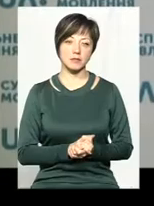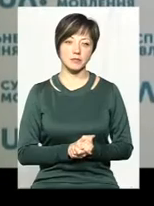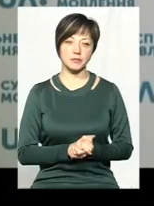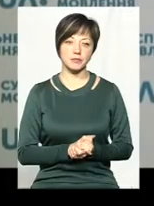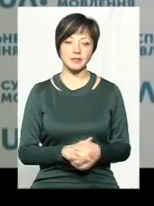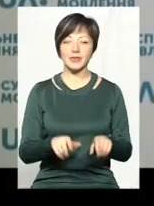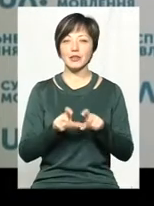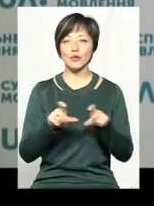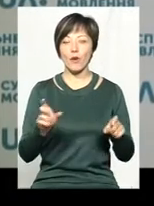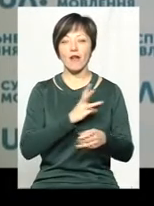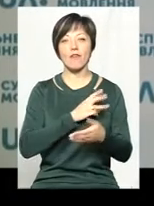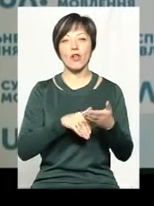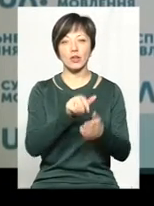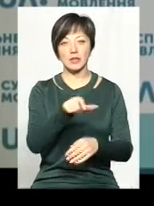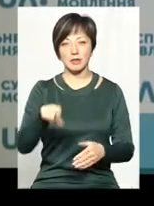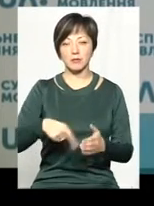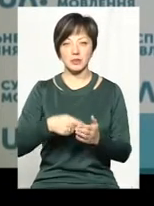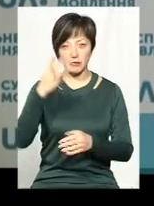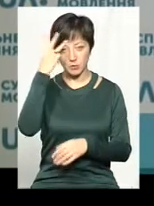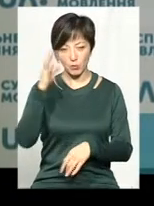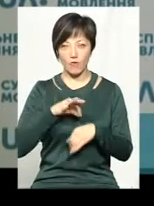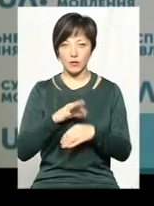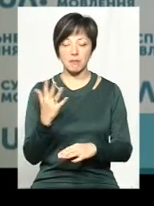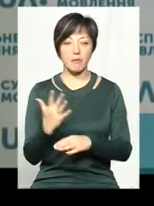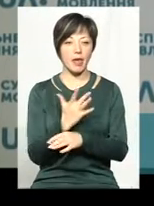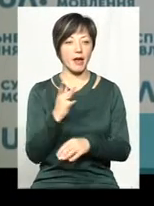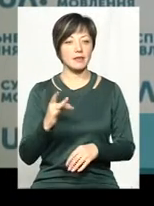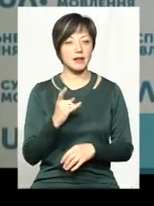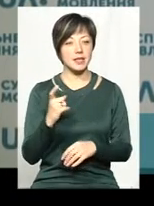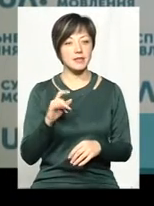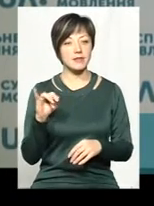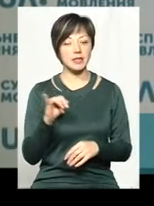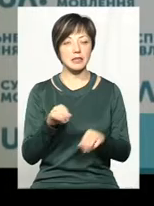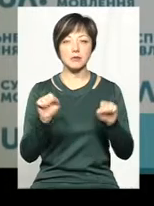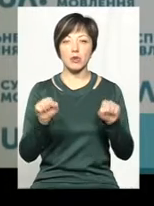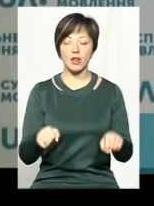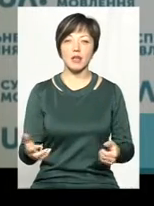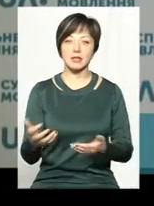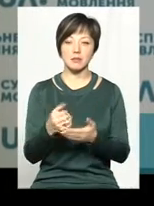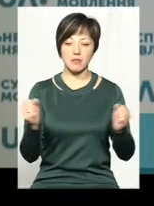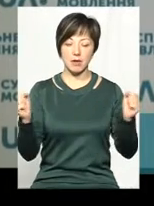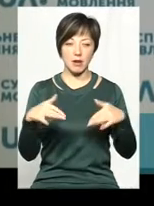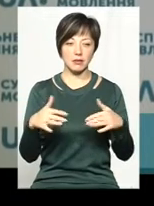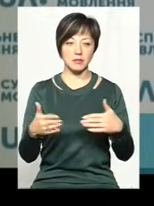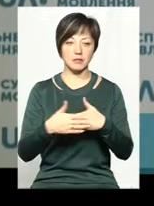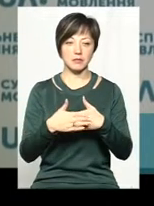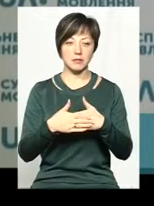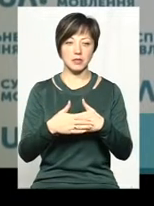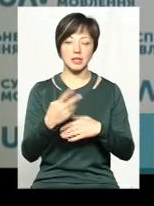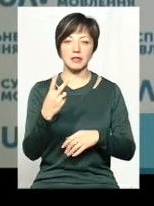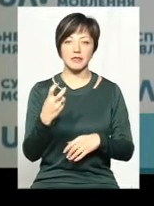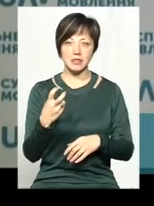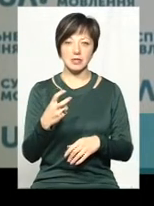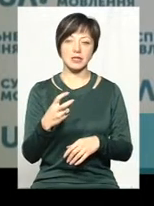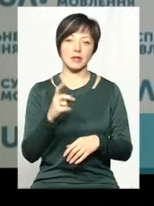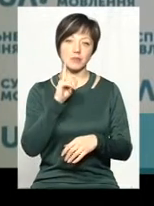Школа волонтерів у місті Хмельницькому проводилася вже 5 разів і змогла зібрати навколо себе і об'єднати понад 200